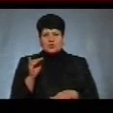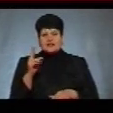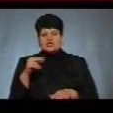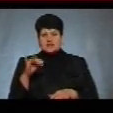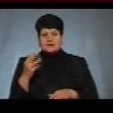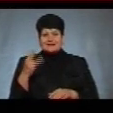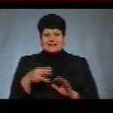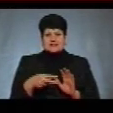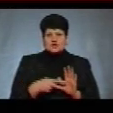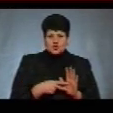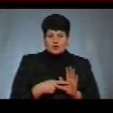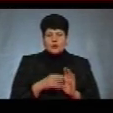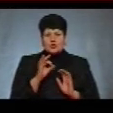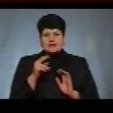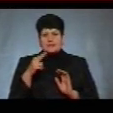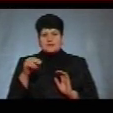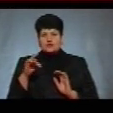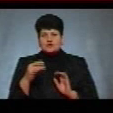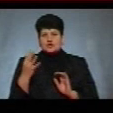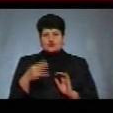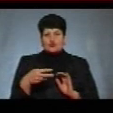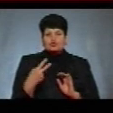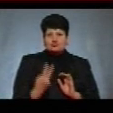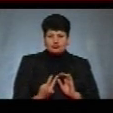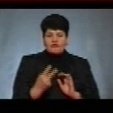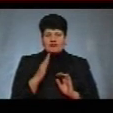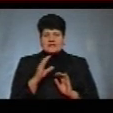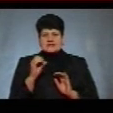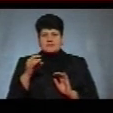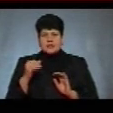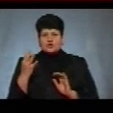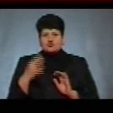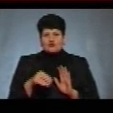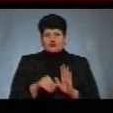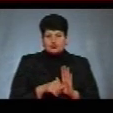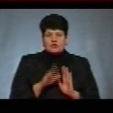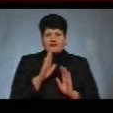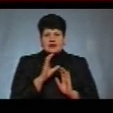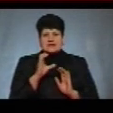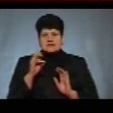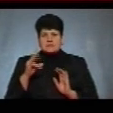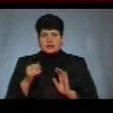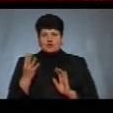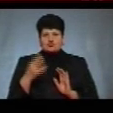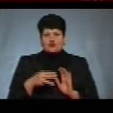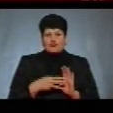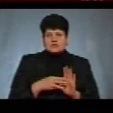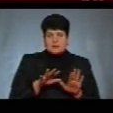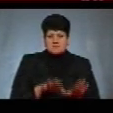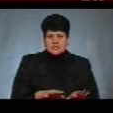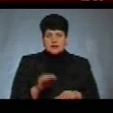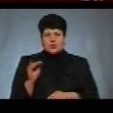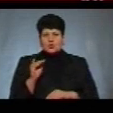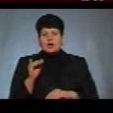на 37-му, Олена Підгрушна на 42-му, Віта Семеренко на 46-му і Валя Семеренко на 48-му місці,